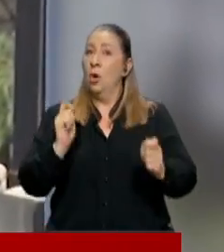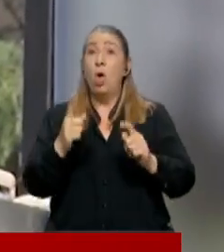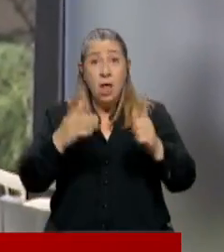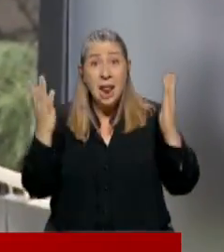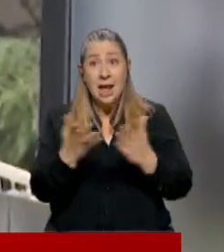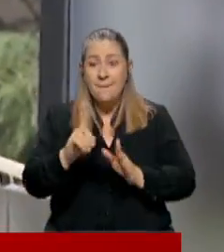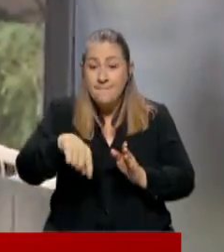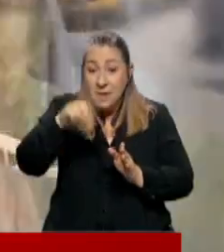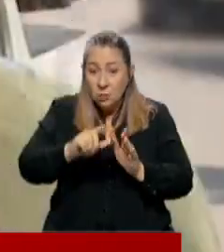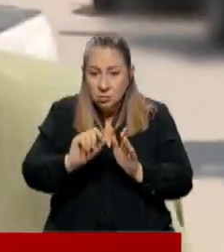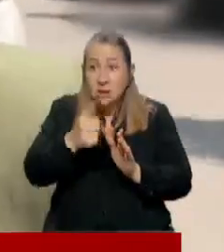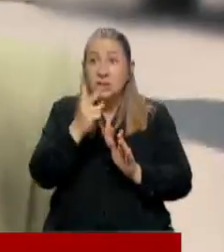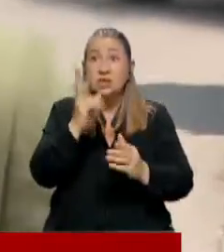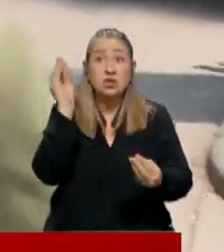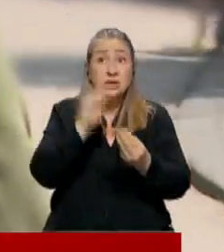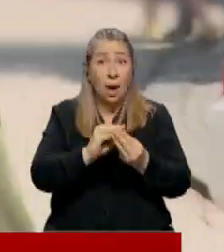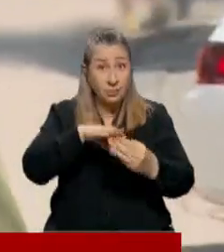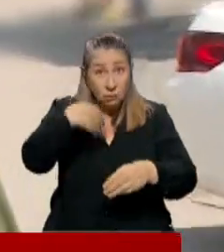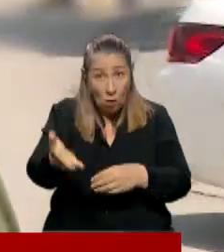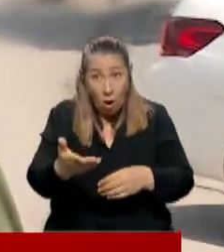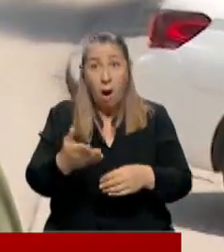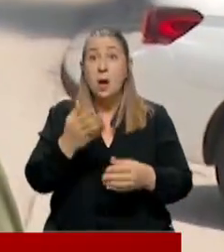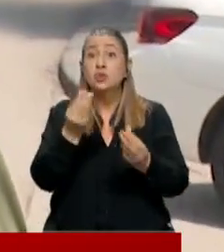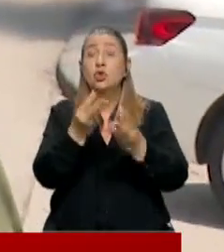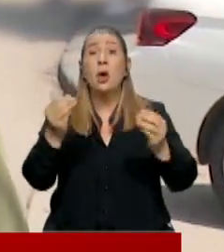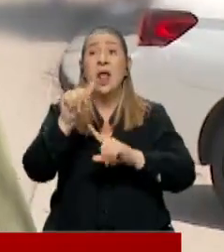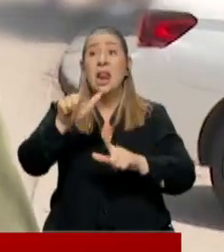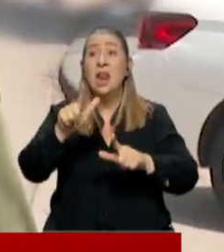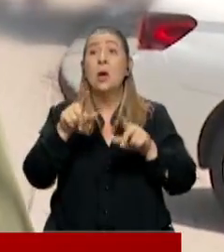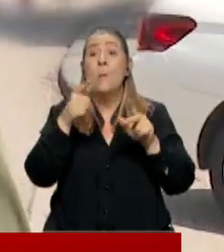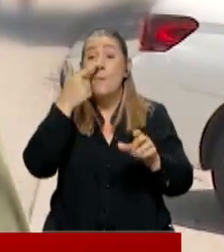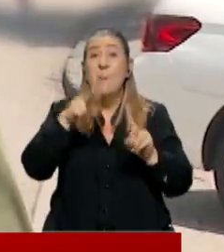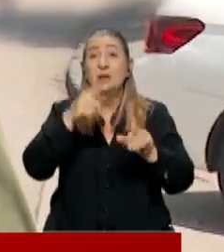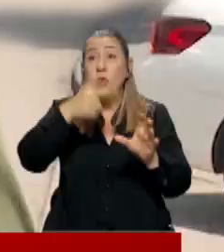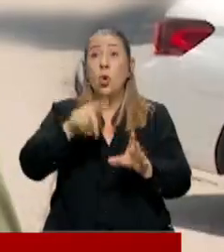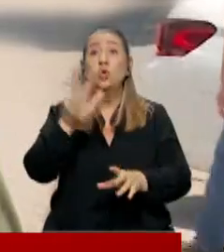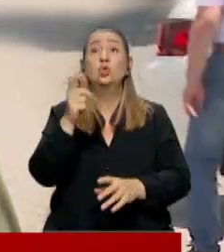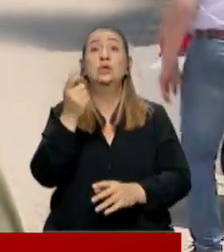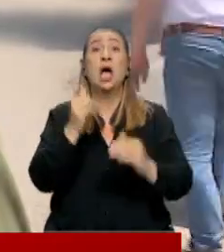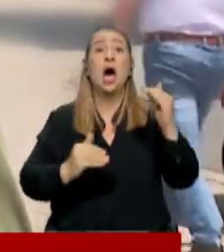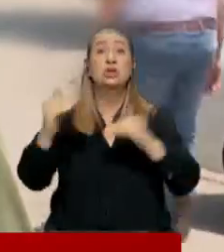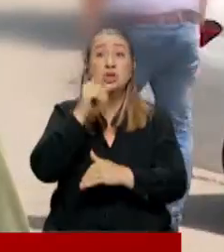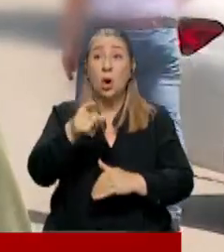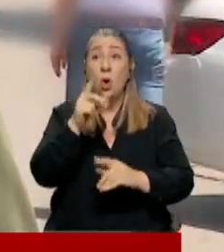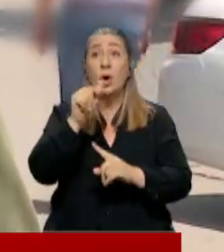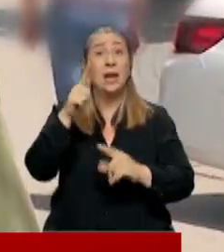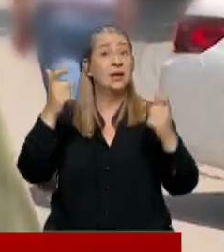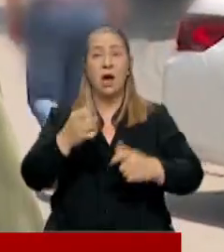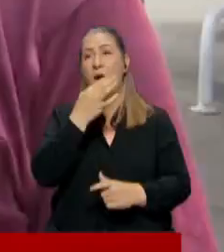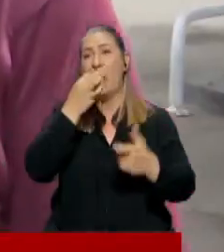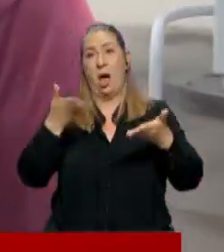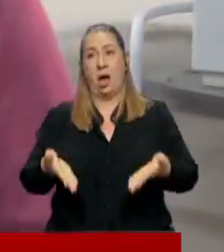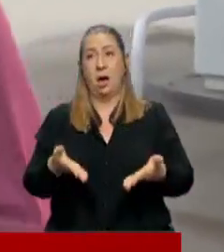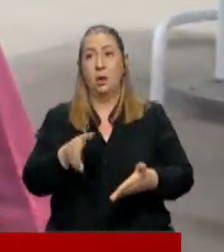Öyle ki bir gün arayla gelen ikinci zamın ardından birçok ilde motorinin litre fiyatı 30 lirayı aştı. O illerden biri de